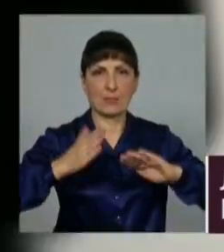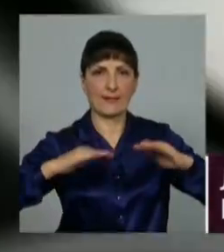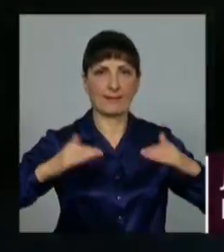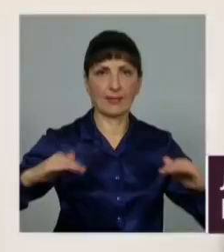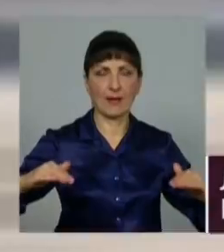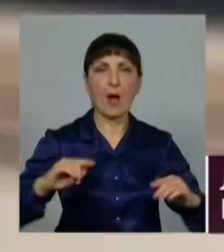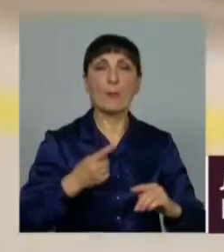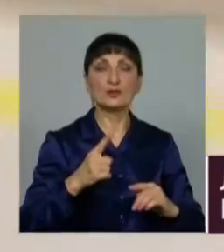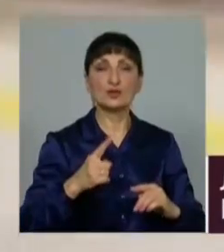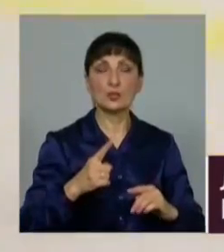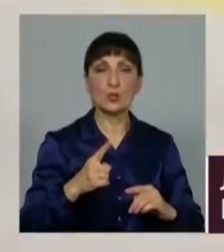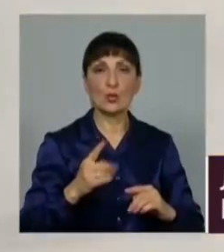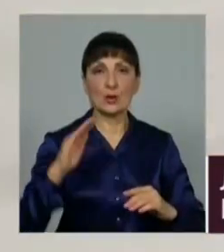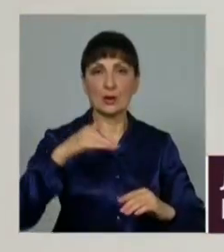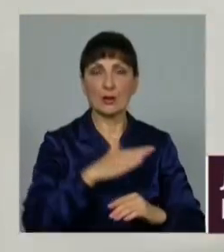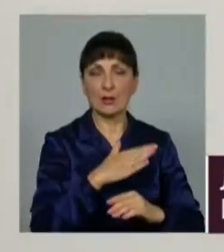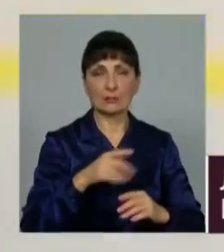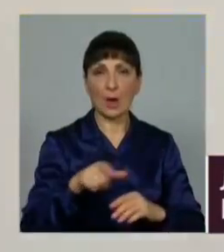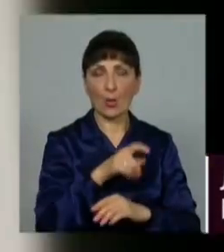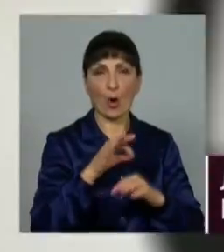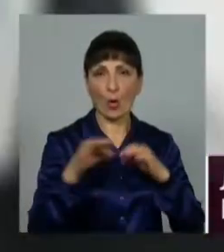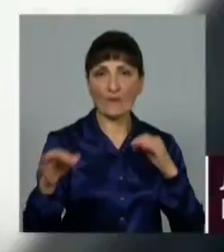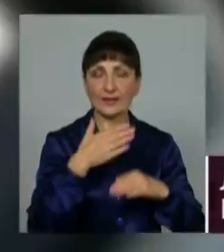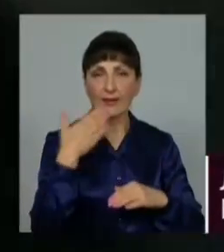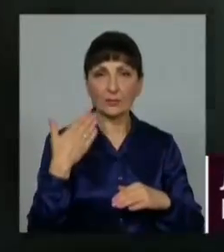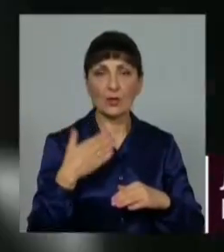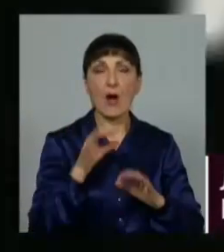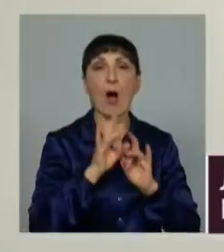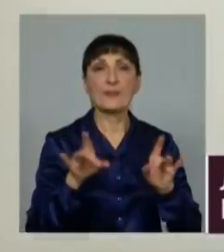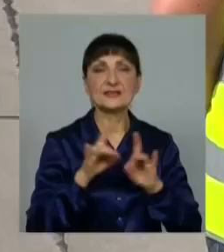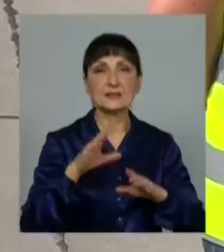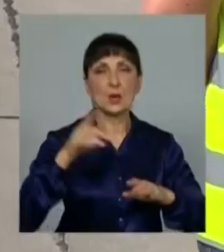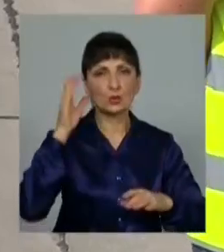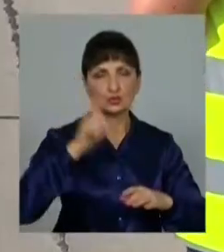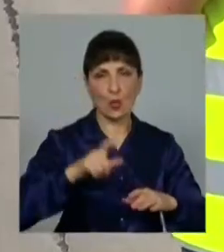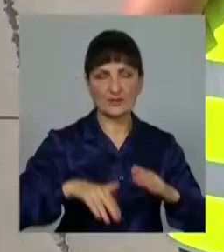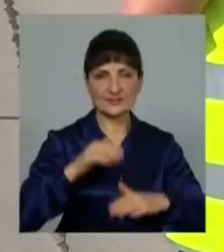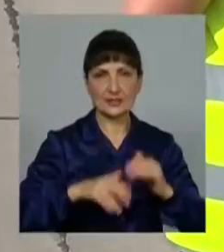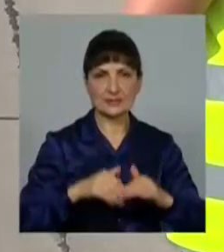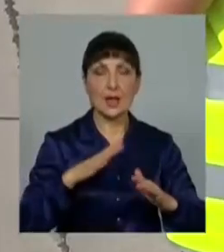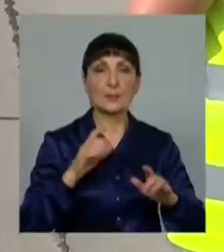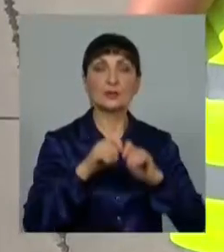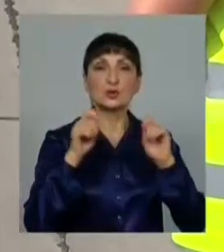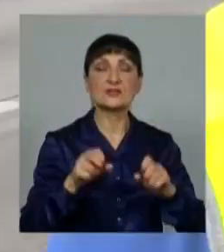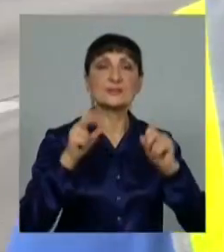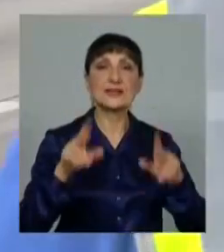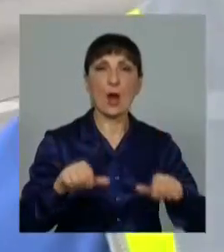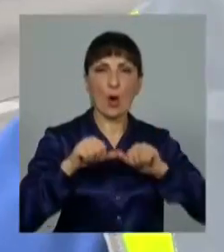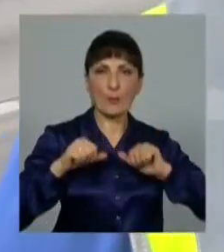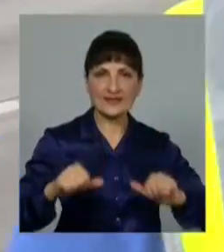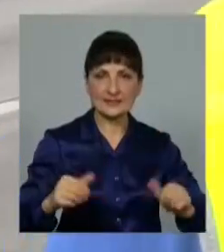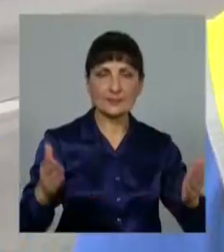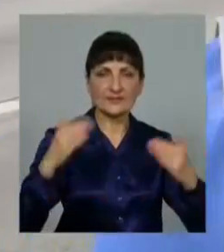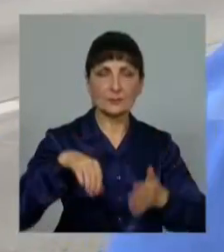так называемого корабления дорожного полотна на 6 участках объяснили специалисты. Для этого была создана спецкомиссия с